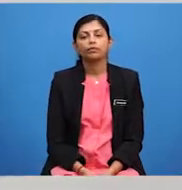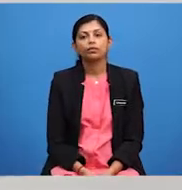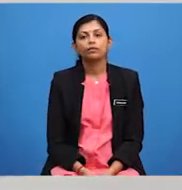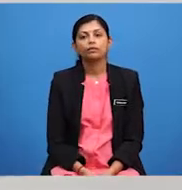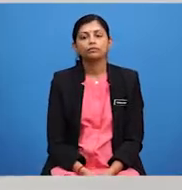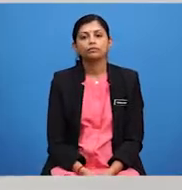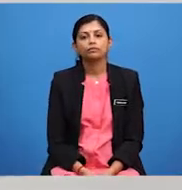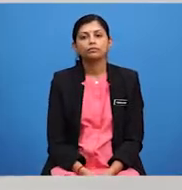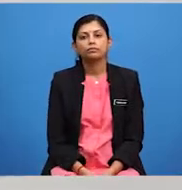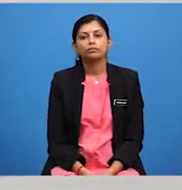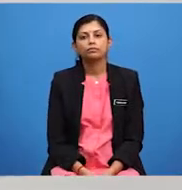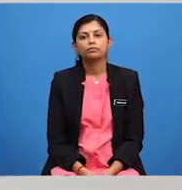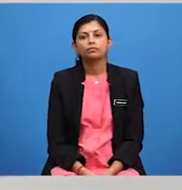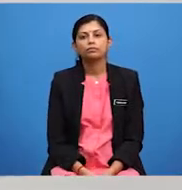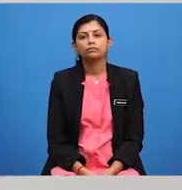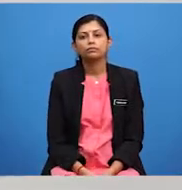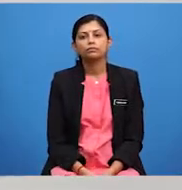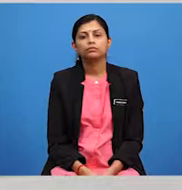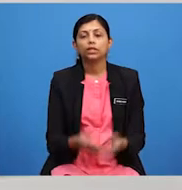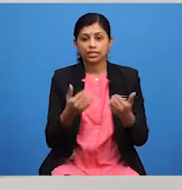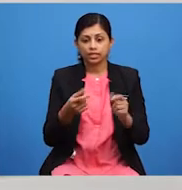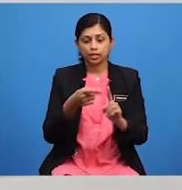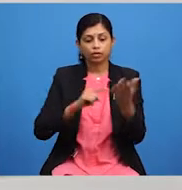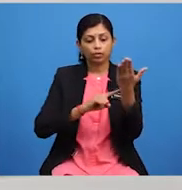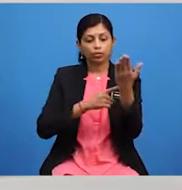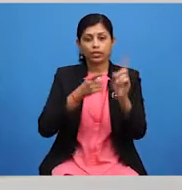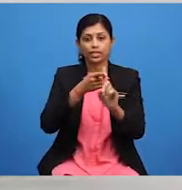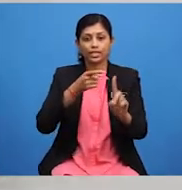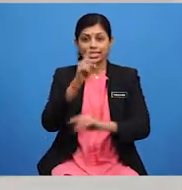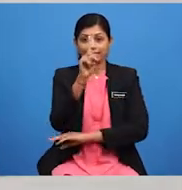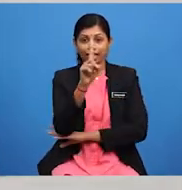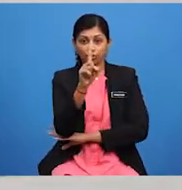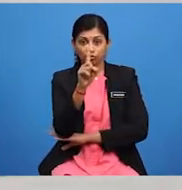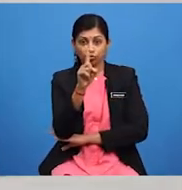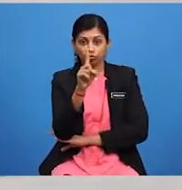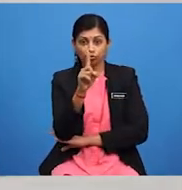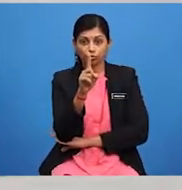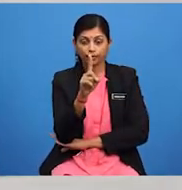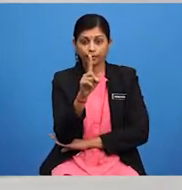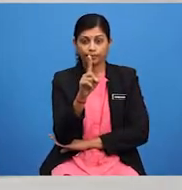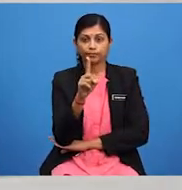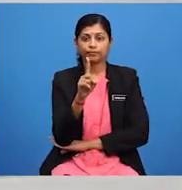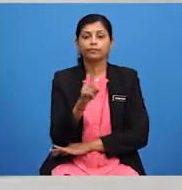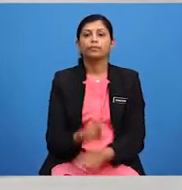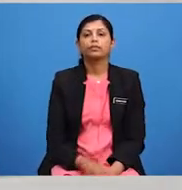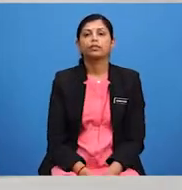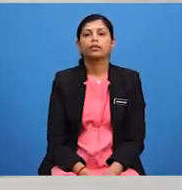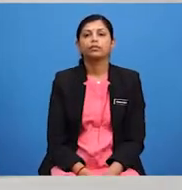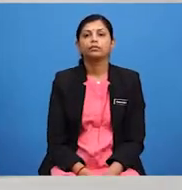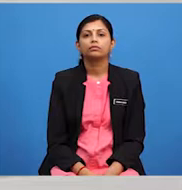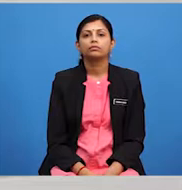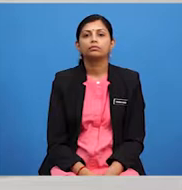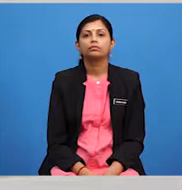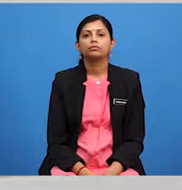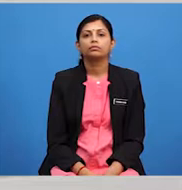ketiga, bermula dari titik 1, murid-murid unjurkan garisan perspektif ke